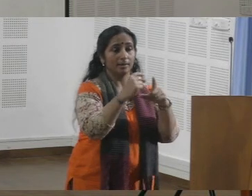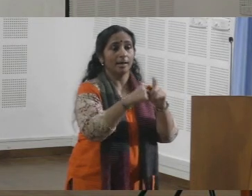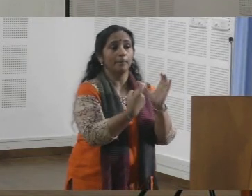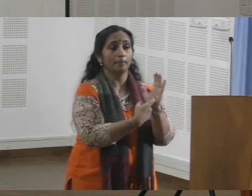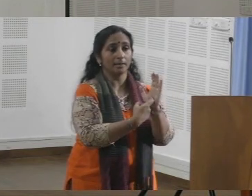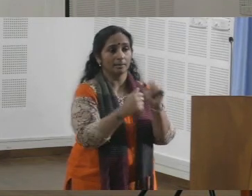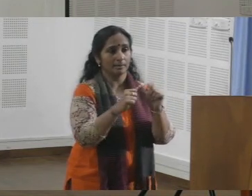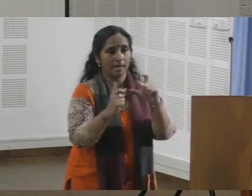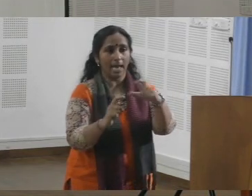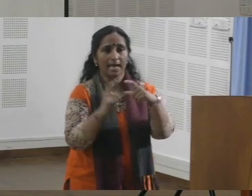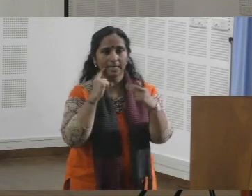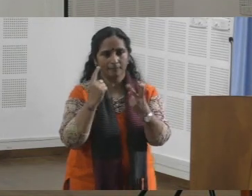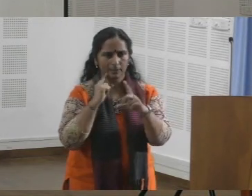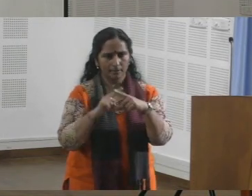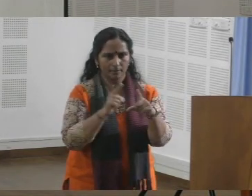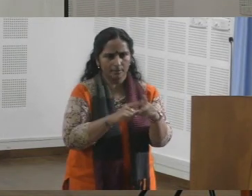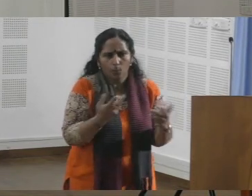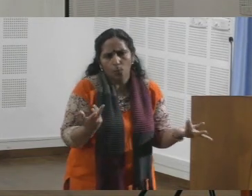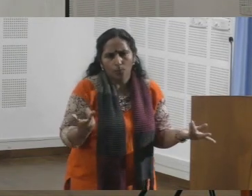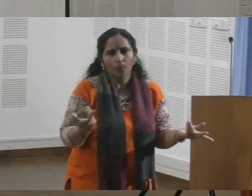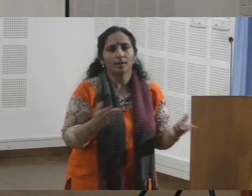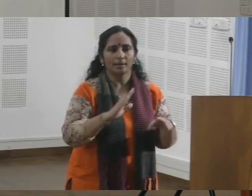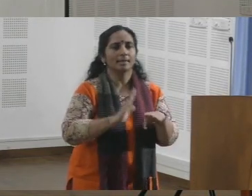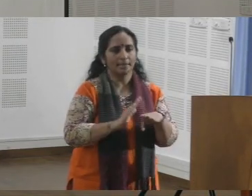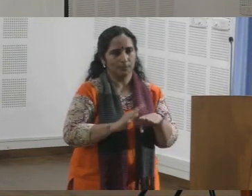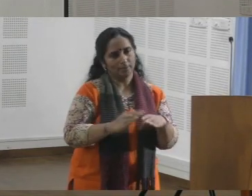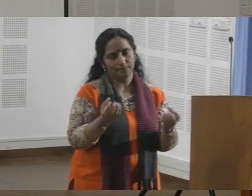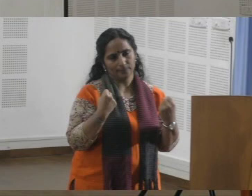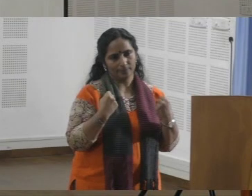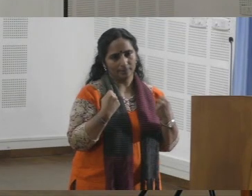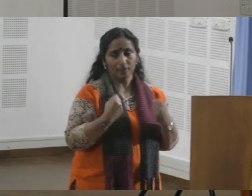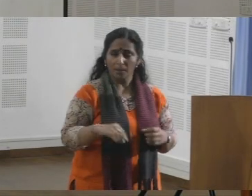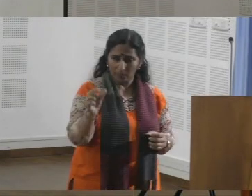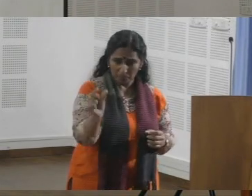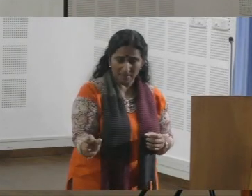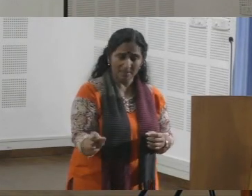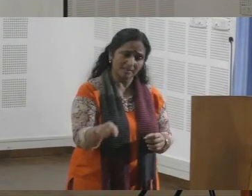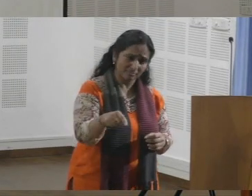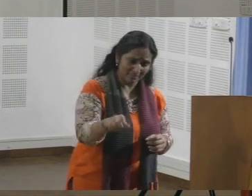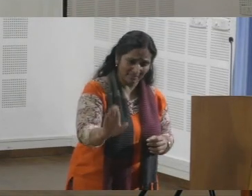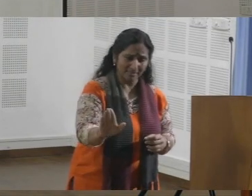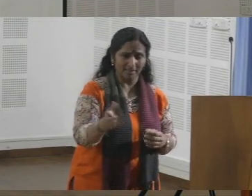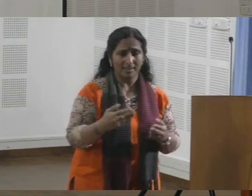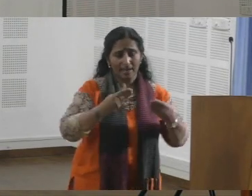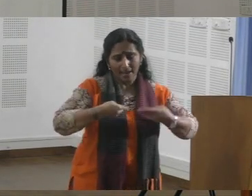പറ്റി. ഞാനൊരിക്കലും അവനെ അവനായിട്ട് തന്നെയാണ് അംഗീകരിക്കുന്നത്. അവന്